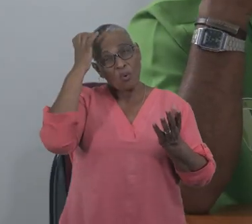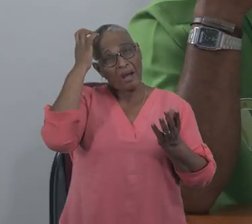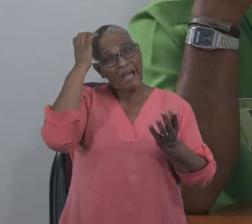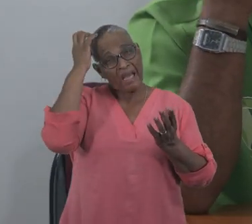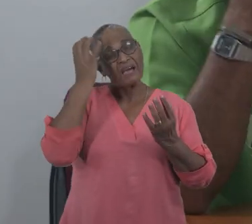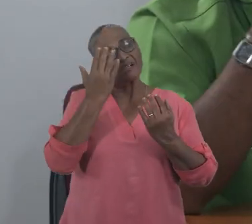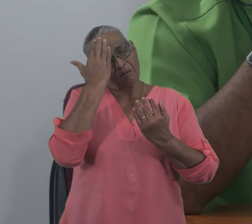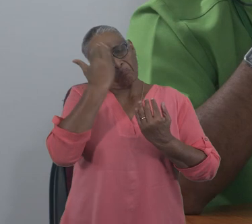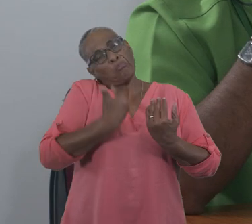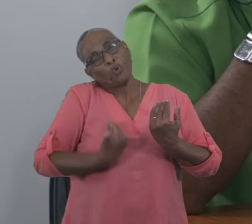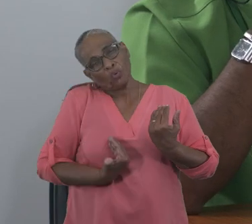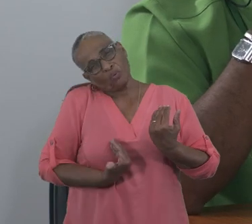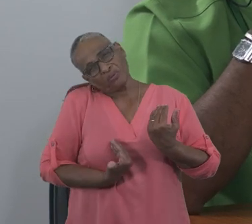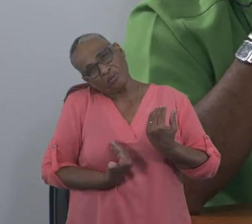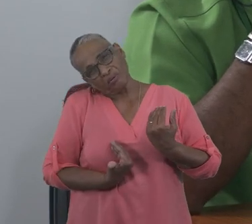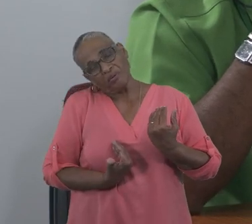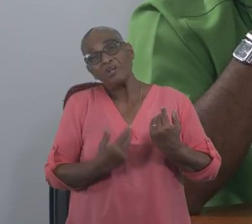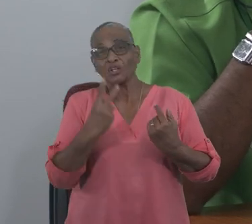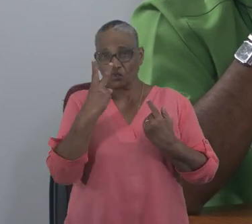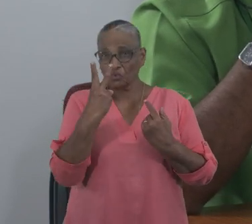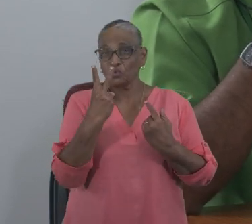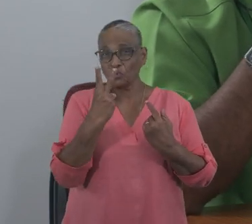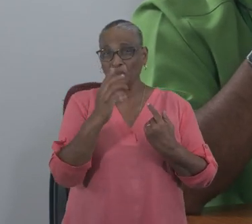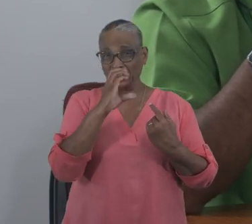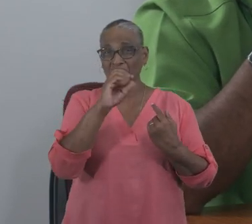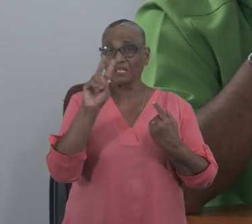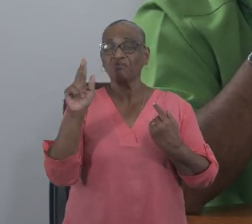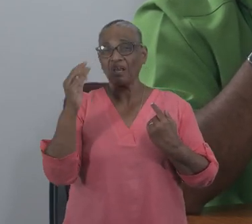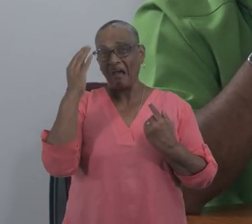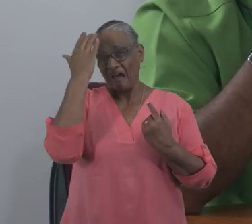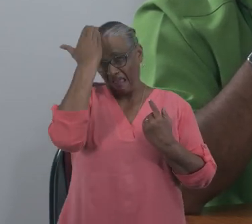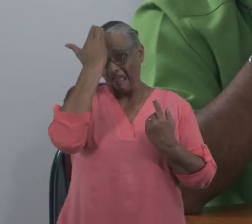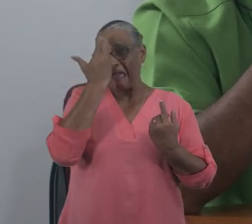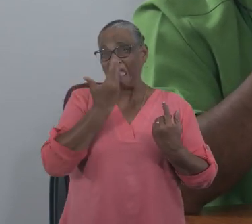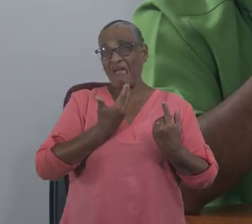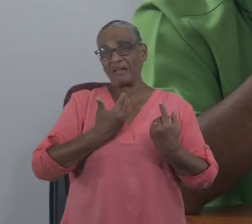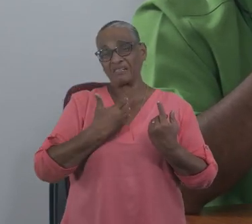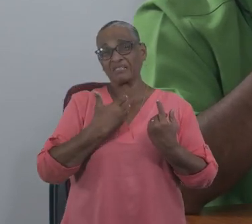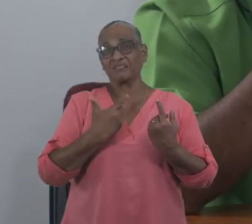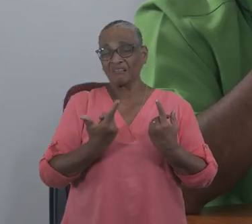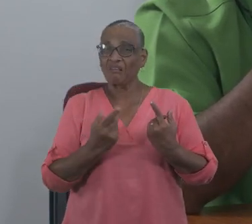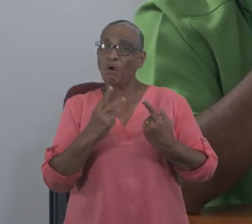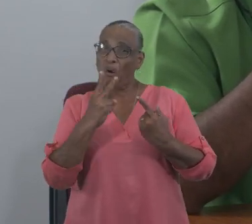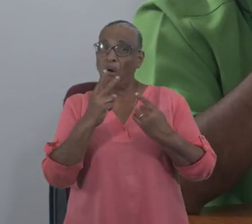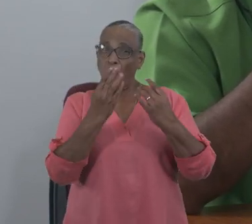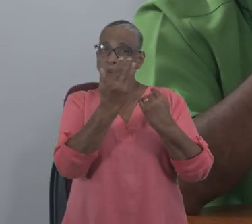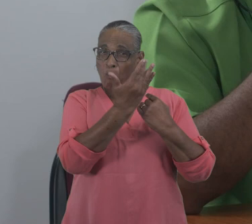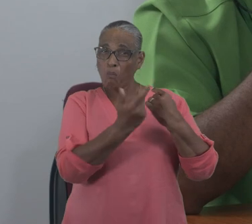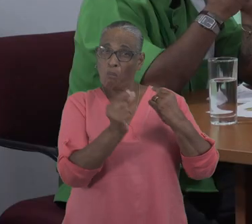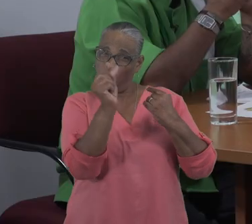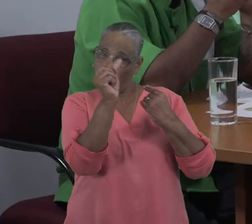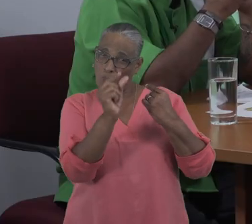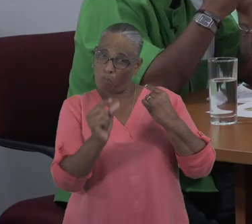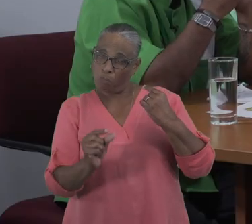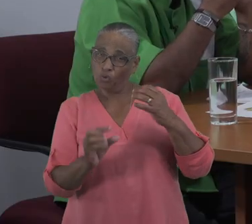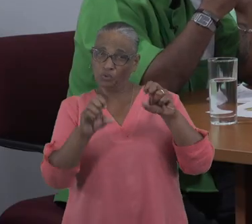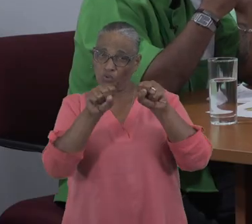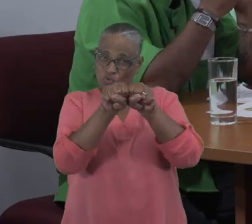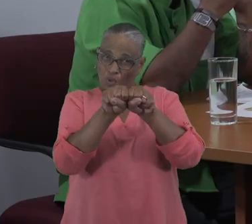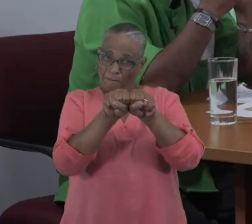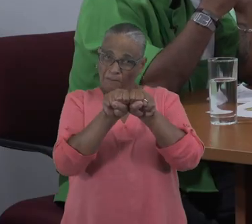En zo'n hersenberoerte is wanneer bijvoorbeeld, je hebt 2 soorten hersenberoertes. Bijvoorbeeld een bloedvat raakt